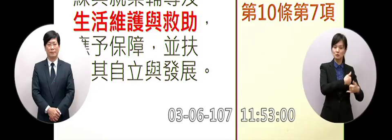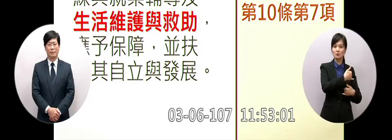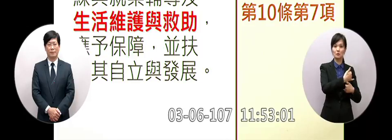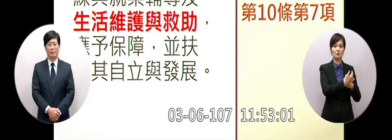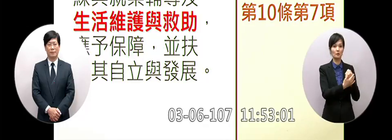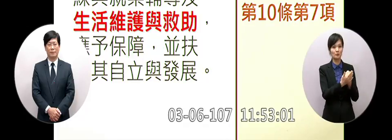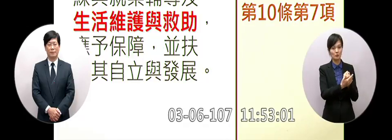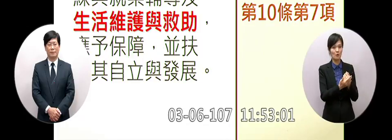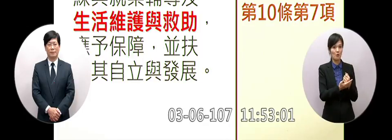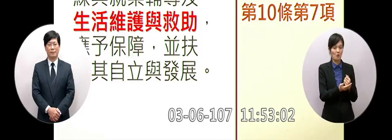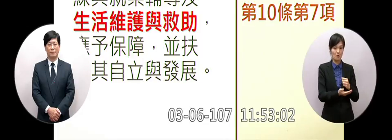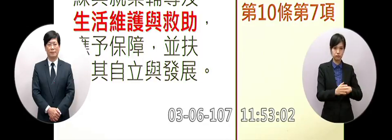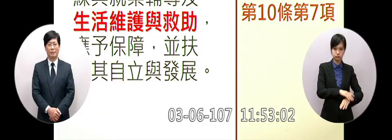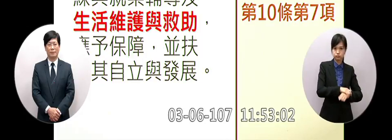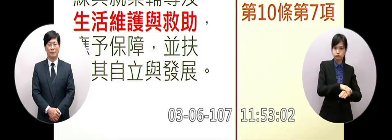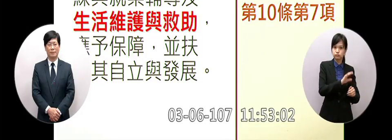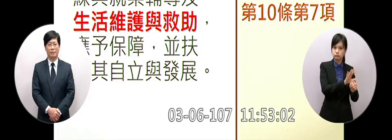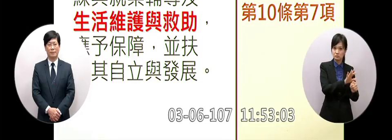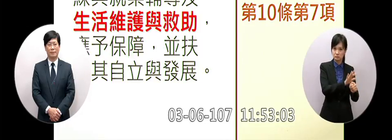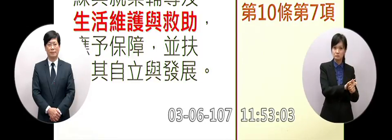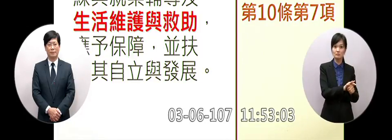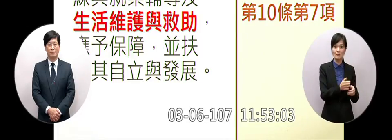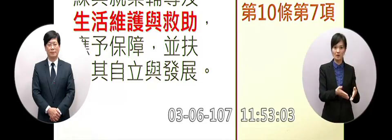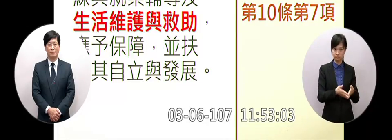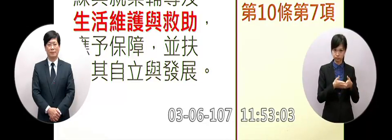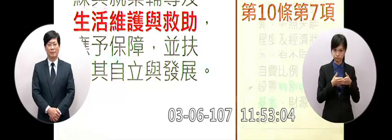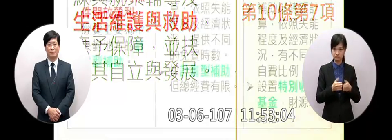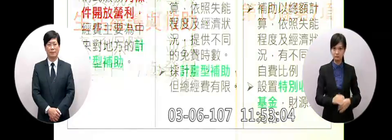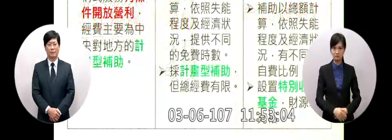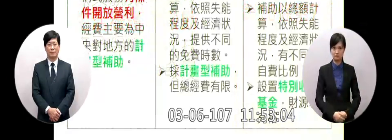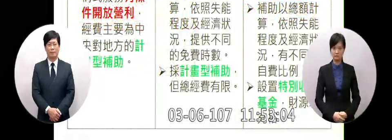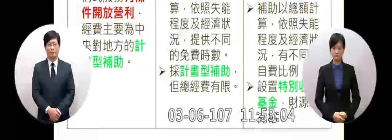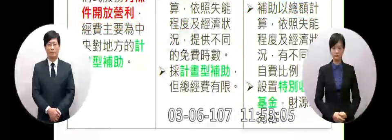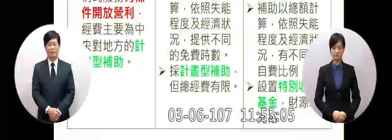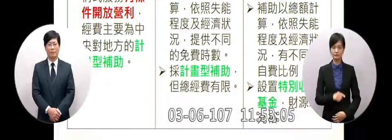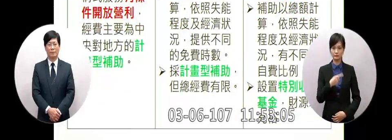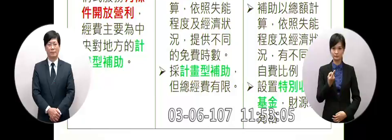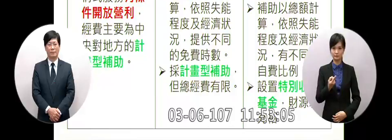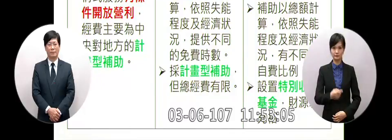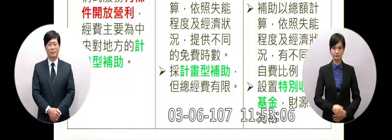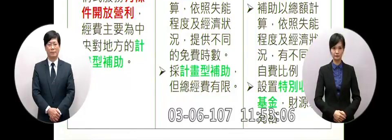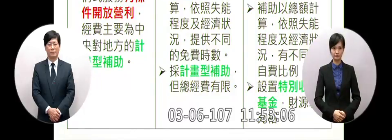宪法征修条文里面入宪的一个情况。我们看下一张。